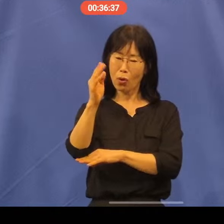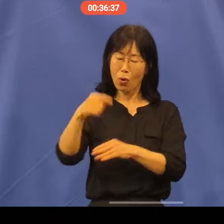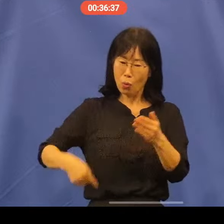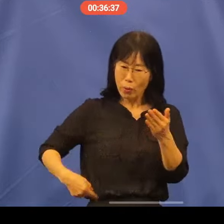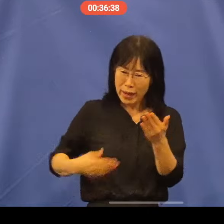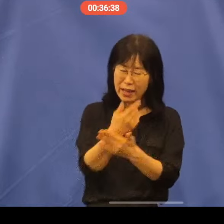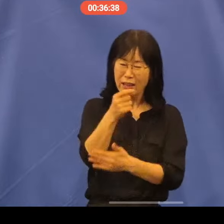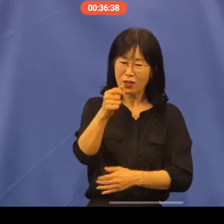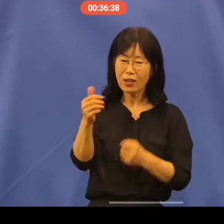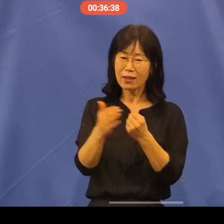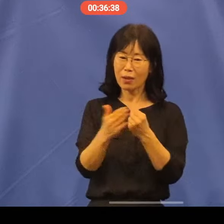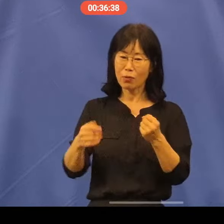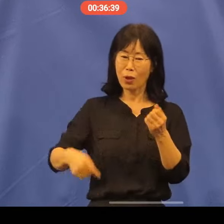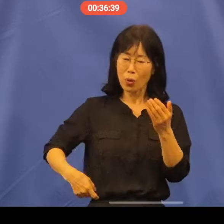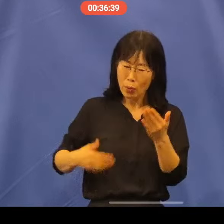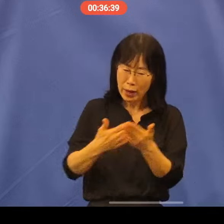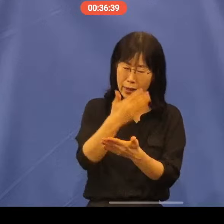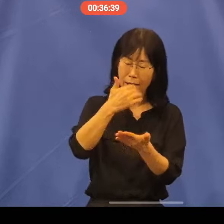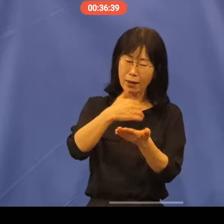강조되지가 않아요.